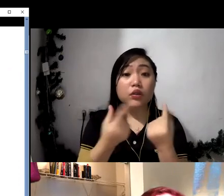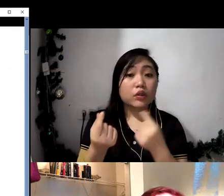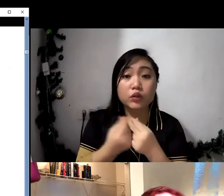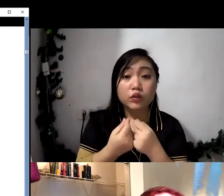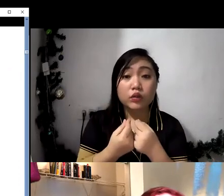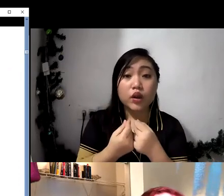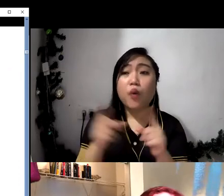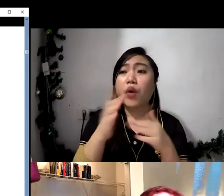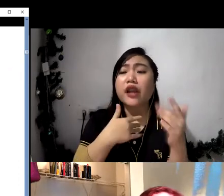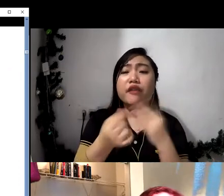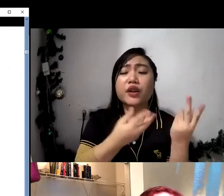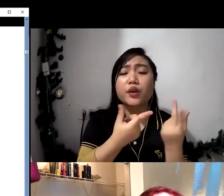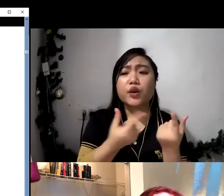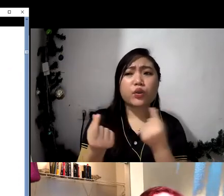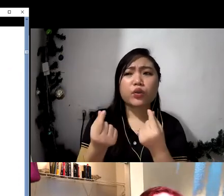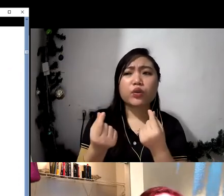development initiatives, no,